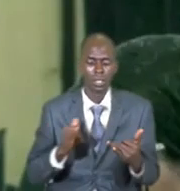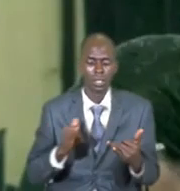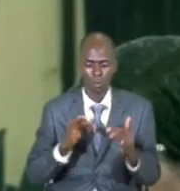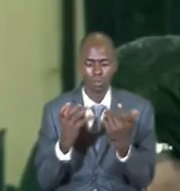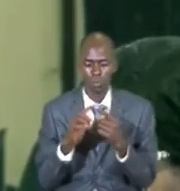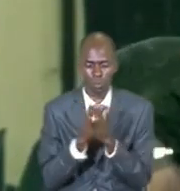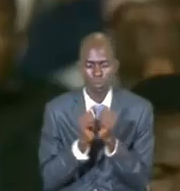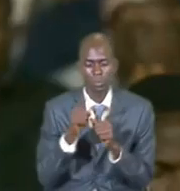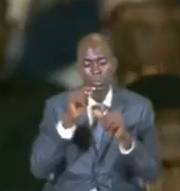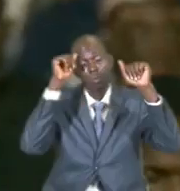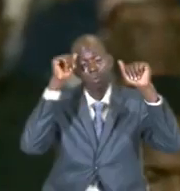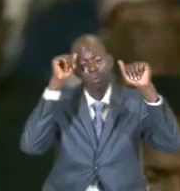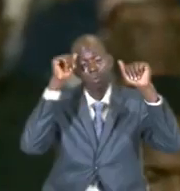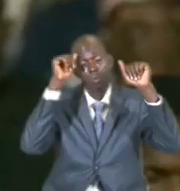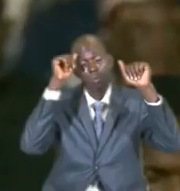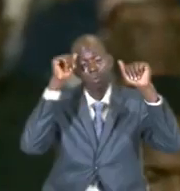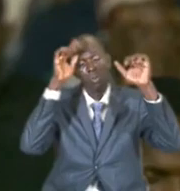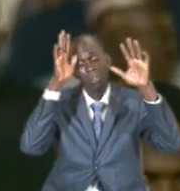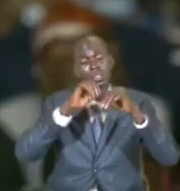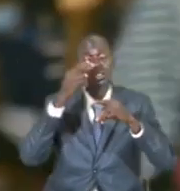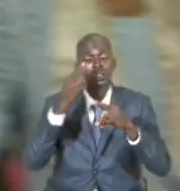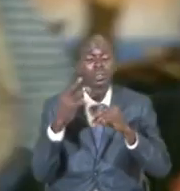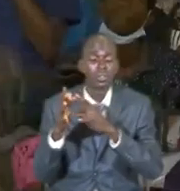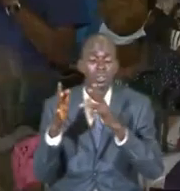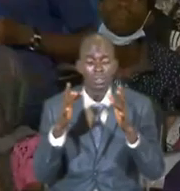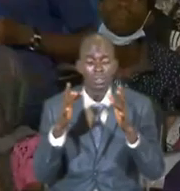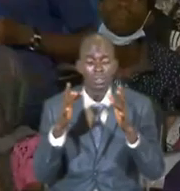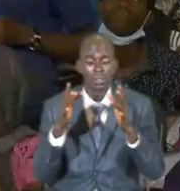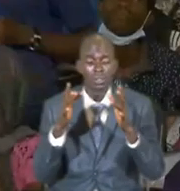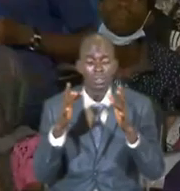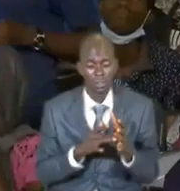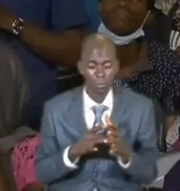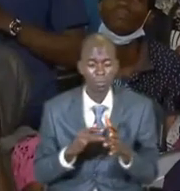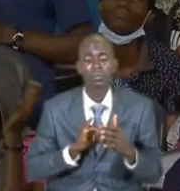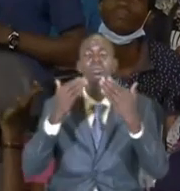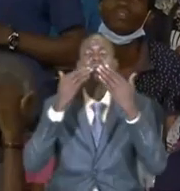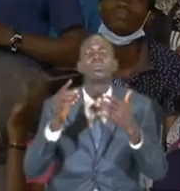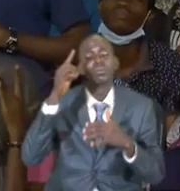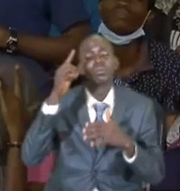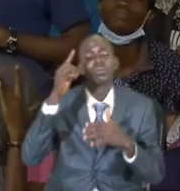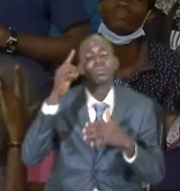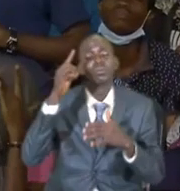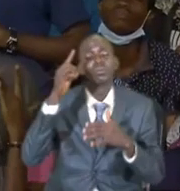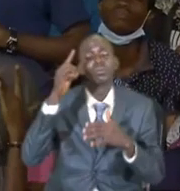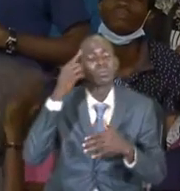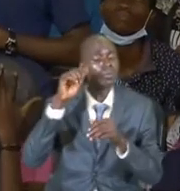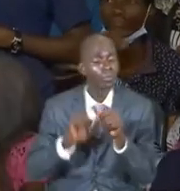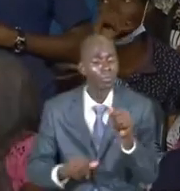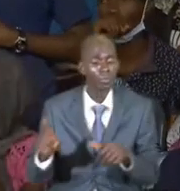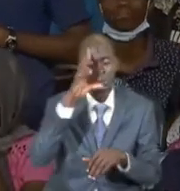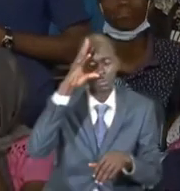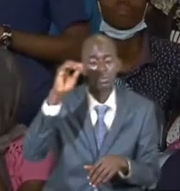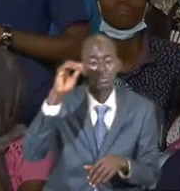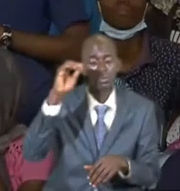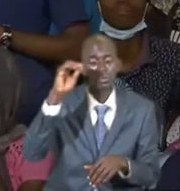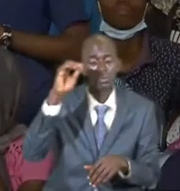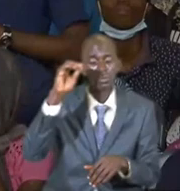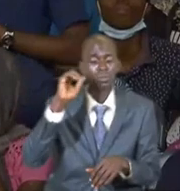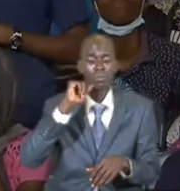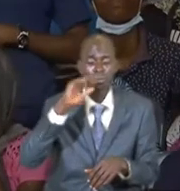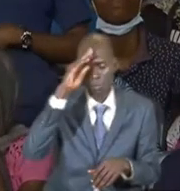Nna anyị, n'aha Jizọs, ana m ekele gị maka onye ọbụla, ma nwoke ma nwaanyị, ma ndị na-eto